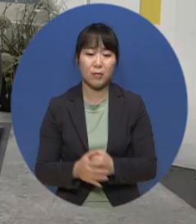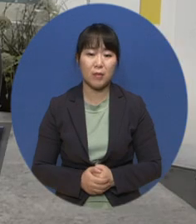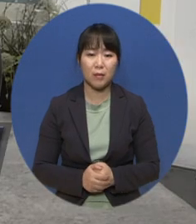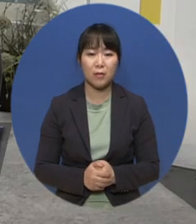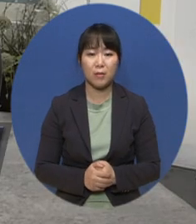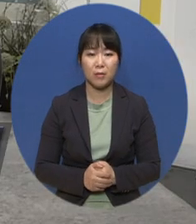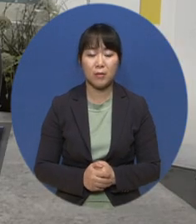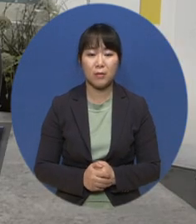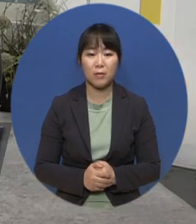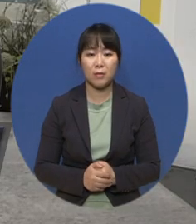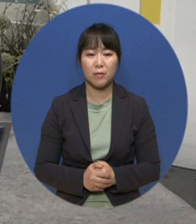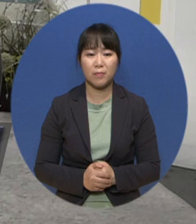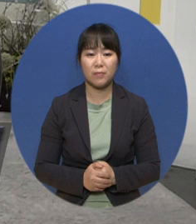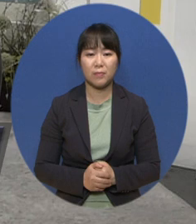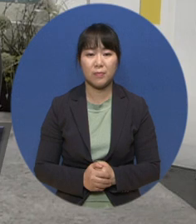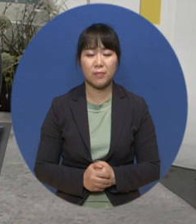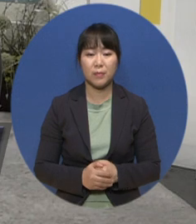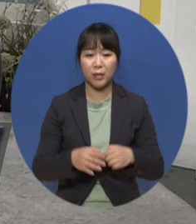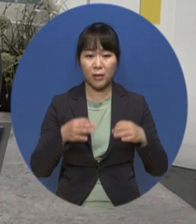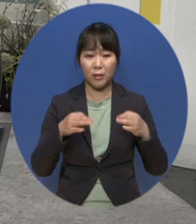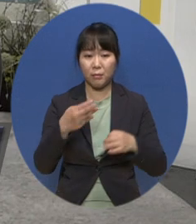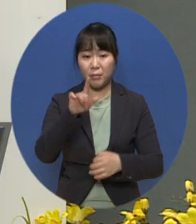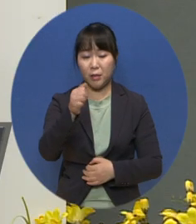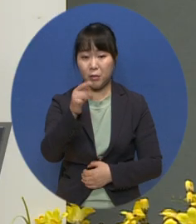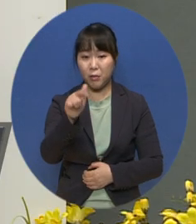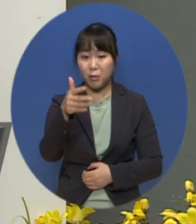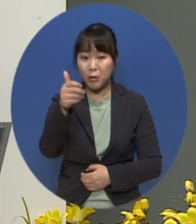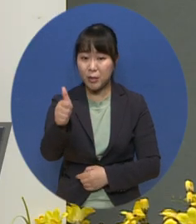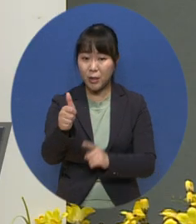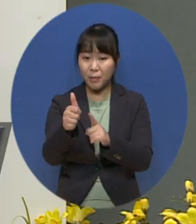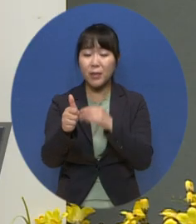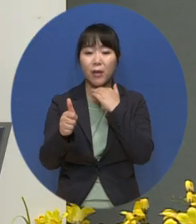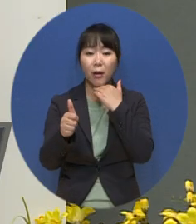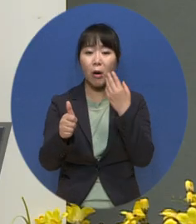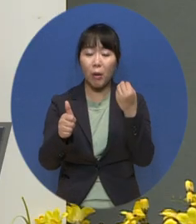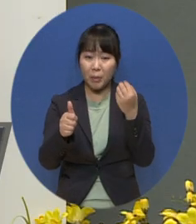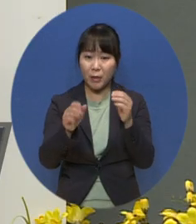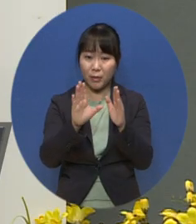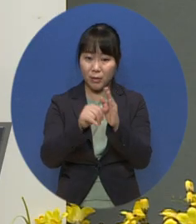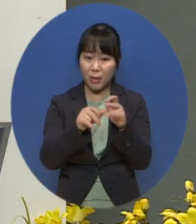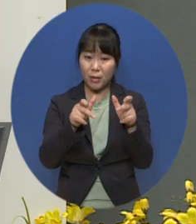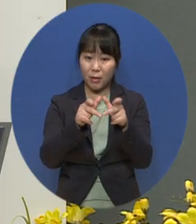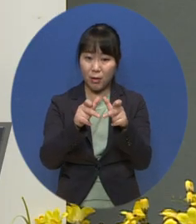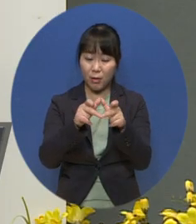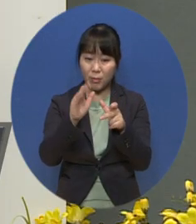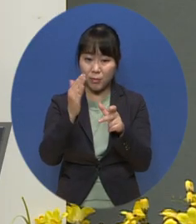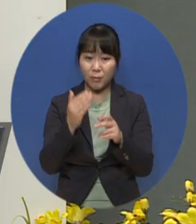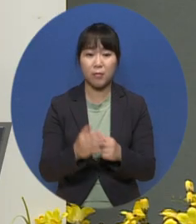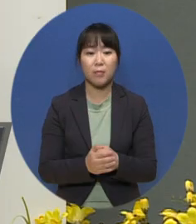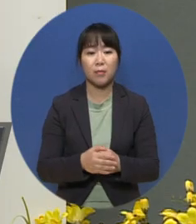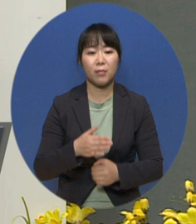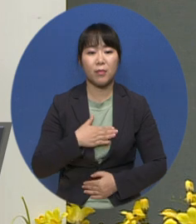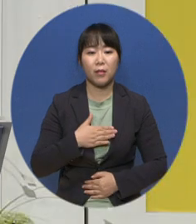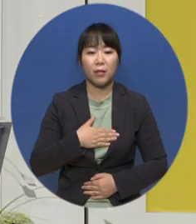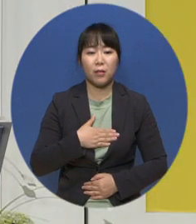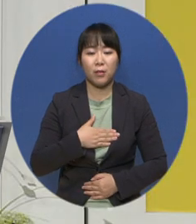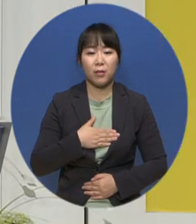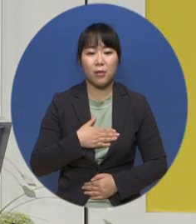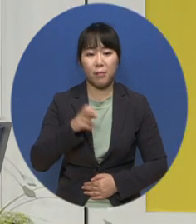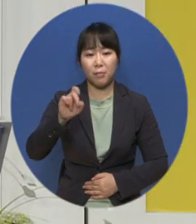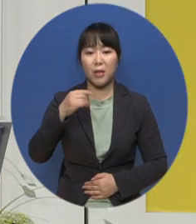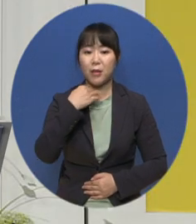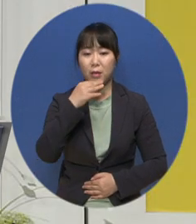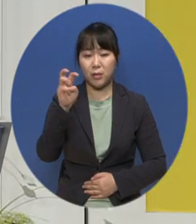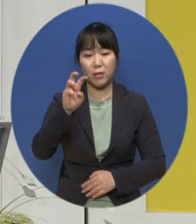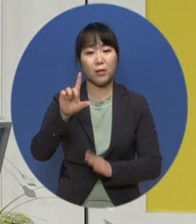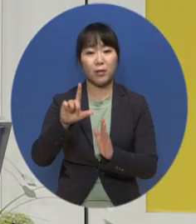우리 김덕환 회장께서 는 몇 살 때 그러니까 장애를 읽었지요 제가 이제 만 스런 싹도